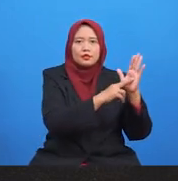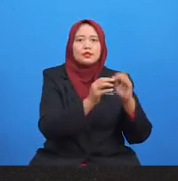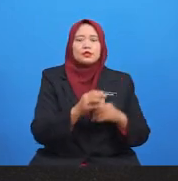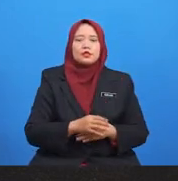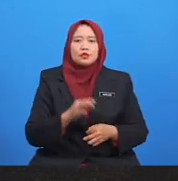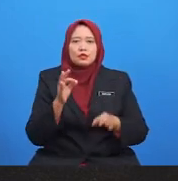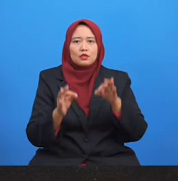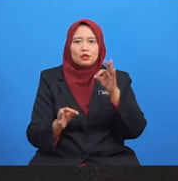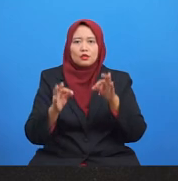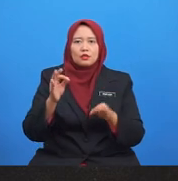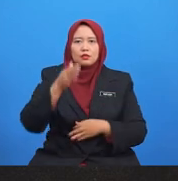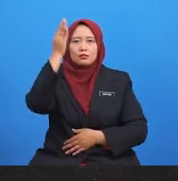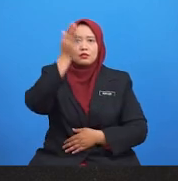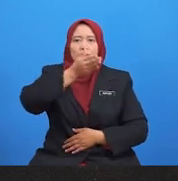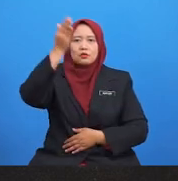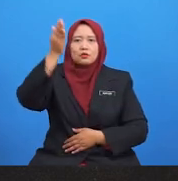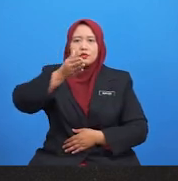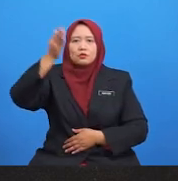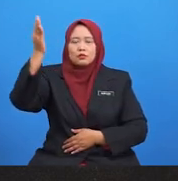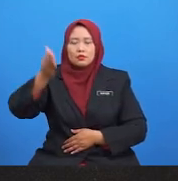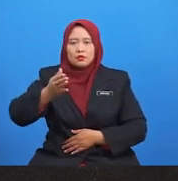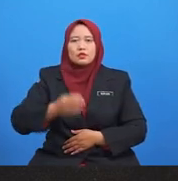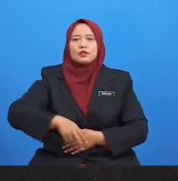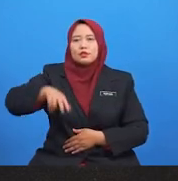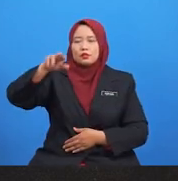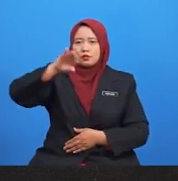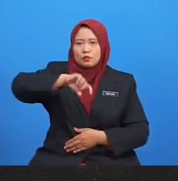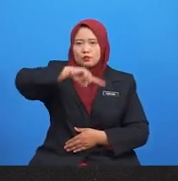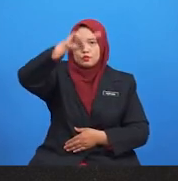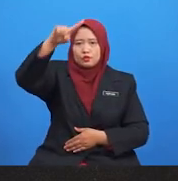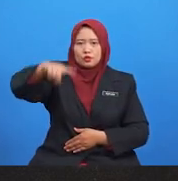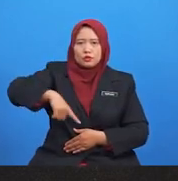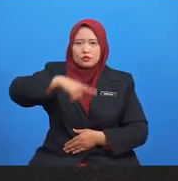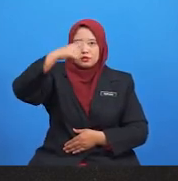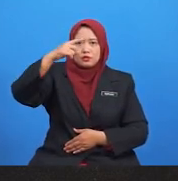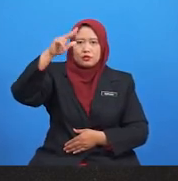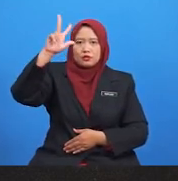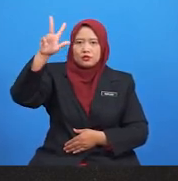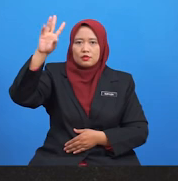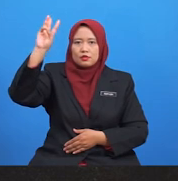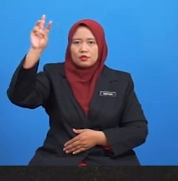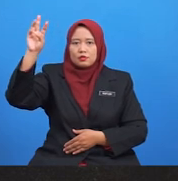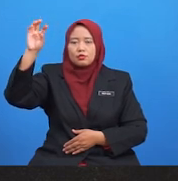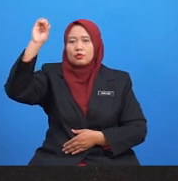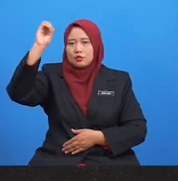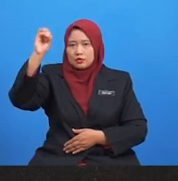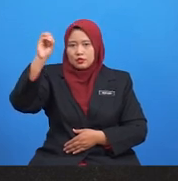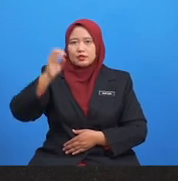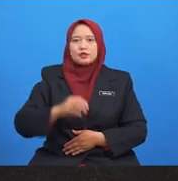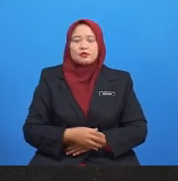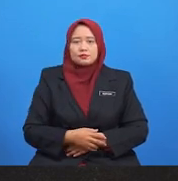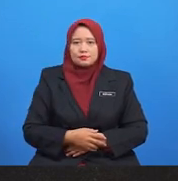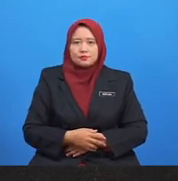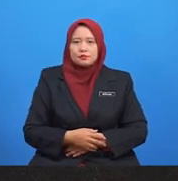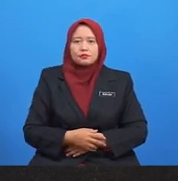dikisarkan melalui 360 darjah pada paksi X, hitungkan isi padu janaan. Berikan jawapan anda dalam sebutan